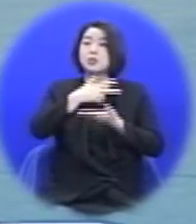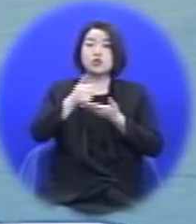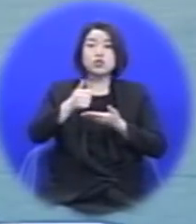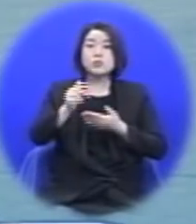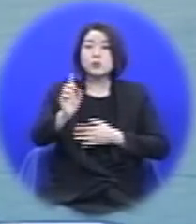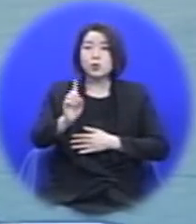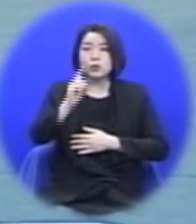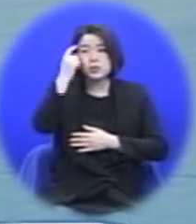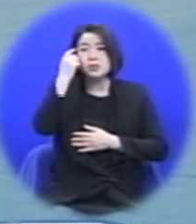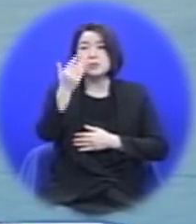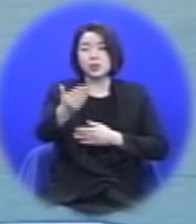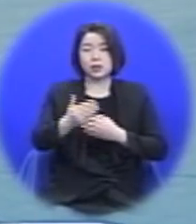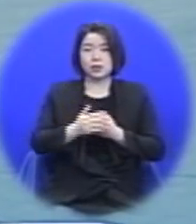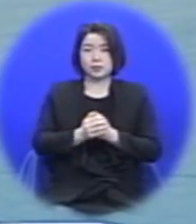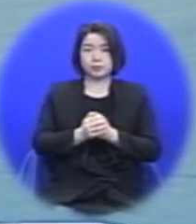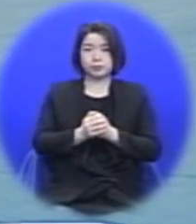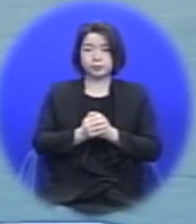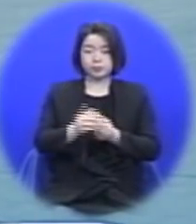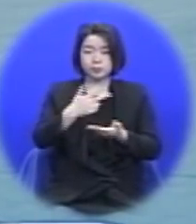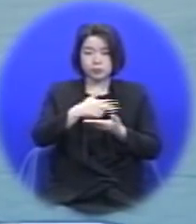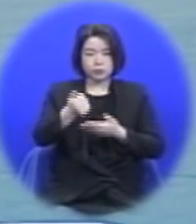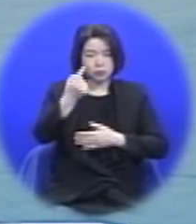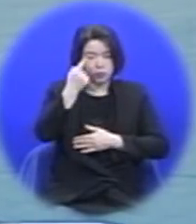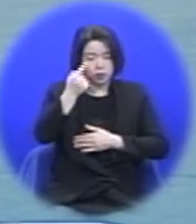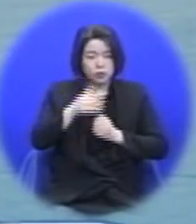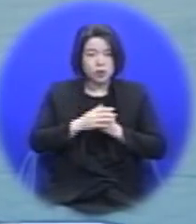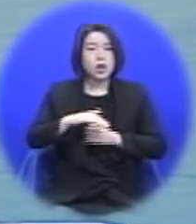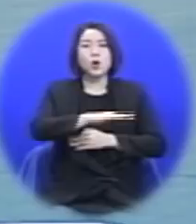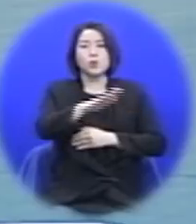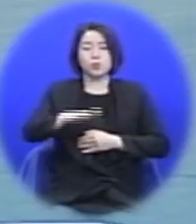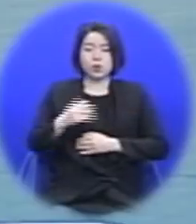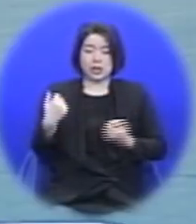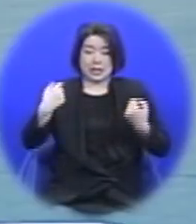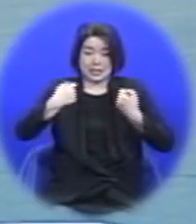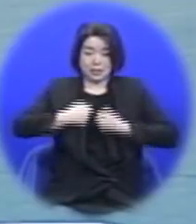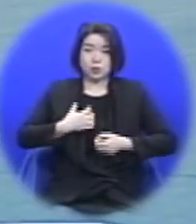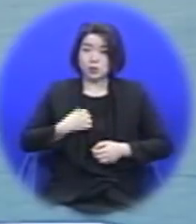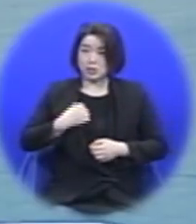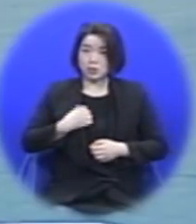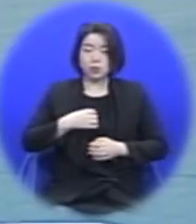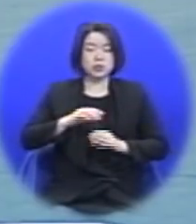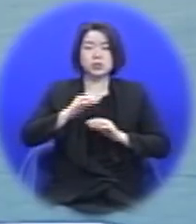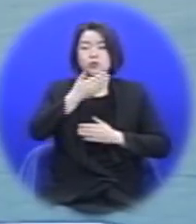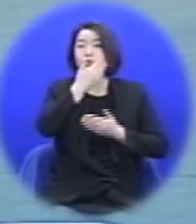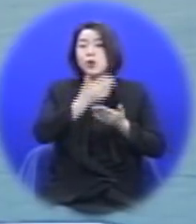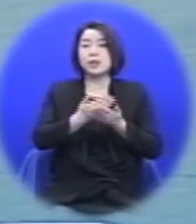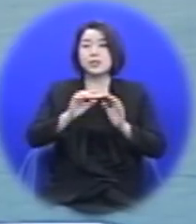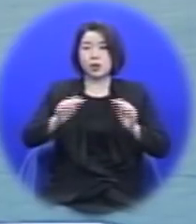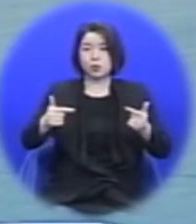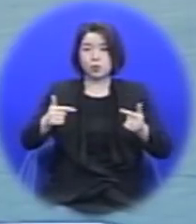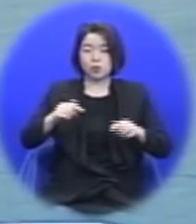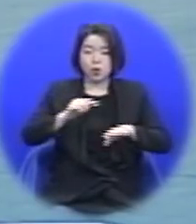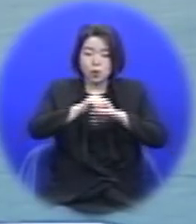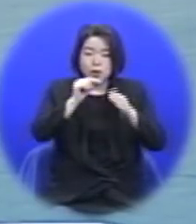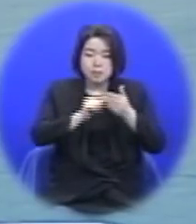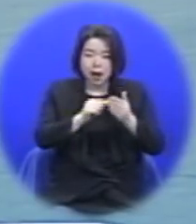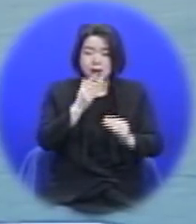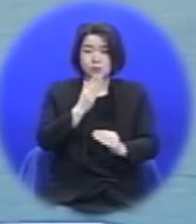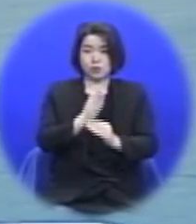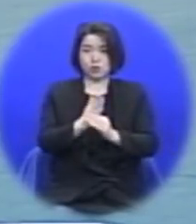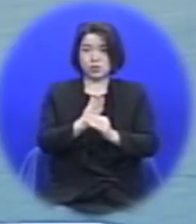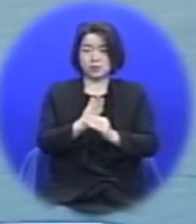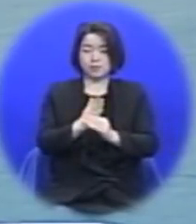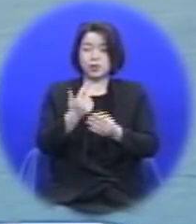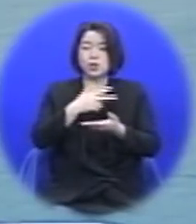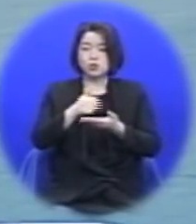어떠실까요? 주님의 눈에는 우리들이 입고 있는 옷이 중요한 게 아니고 우리들의 마음의 중심이 우리